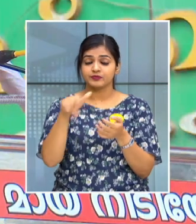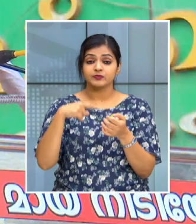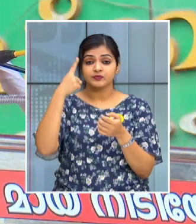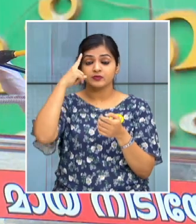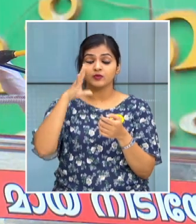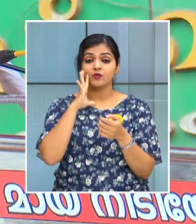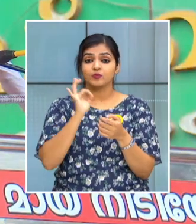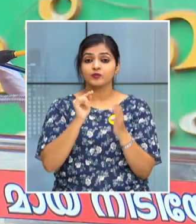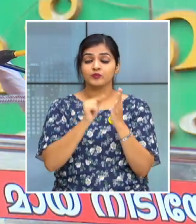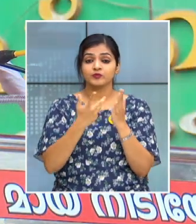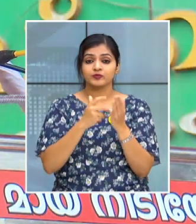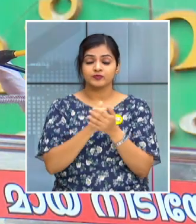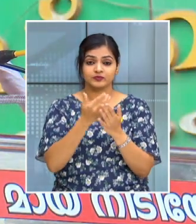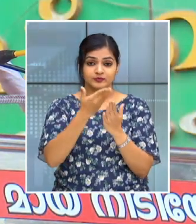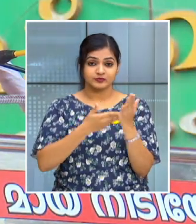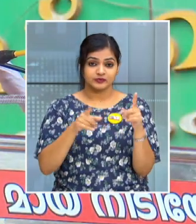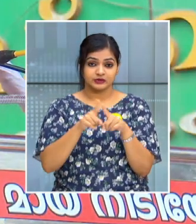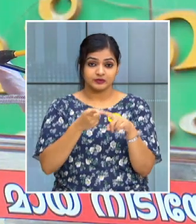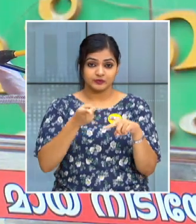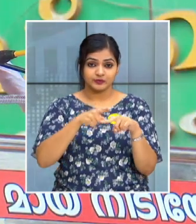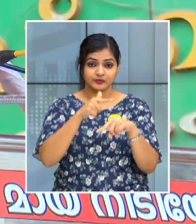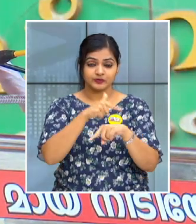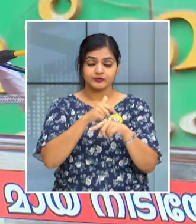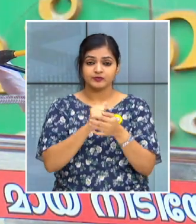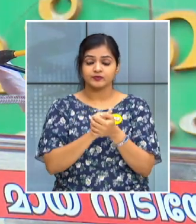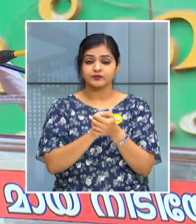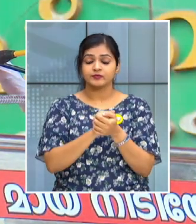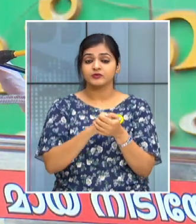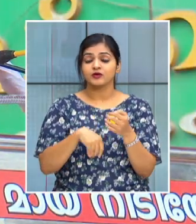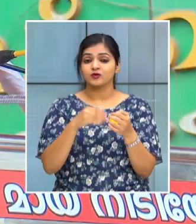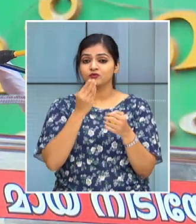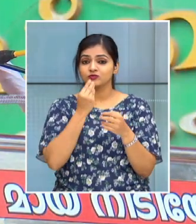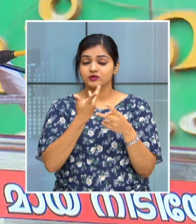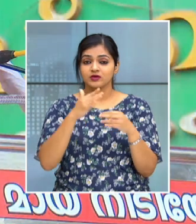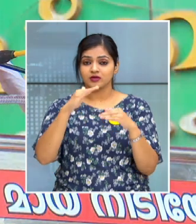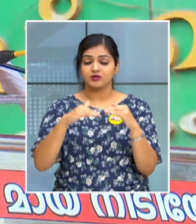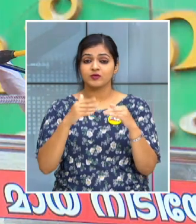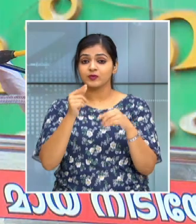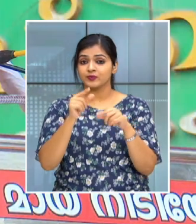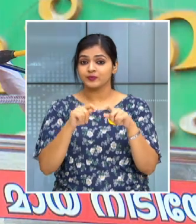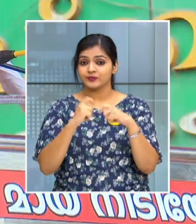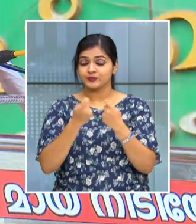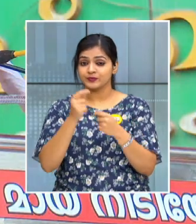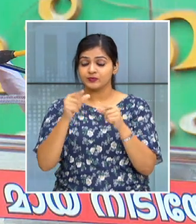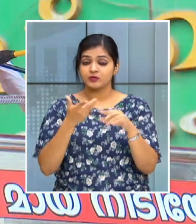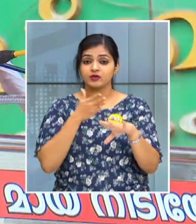ആലോചിക്കേണ്ട ഒരു കാര്യം, ഇത്തരം കാര്യങ്ങൾ വരുമ്പോൾ ന്യൂനപക്ഷങ്ങൾക്ക് നേരെയുള്ള ആക്രമണങ്ങൾ